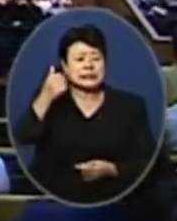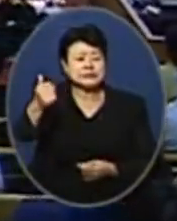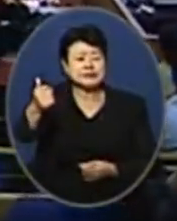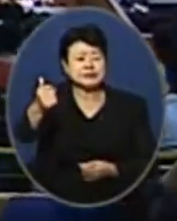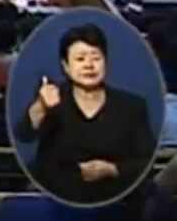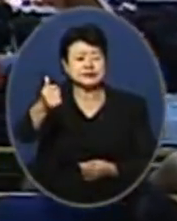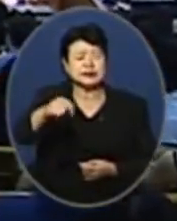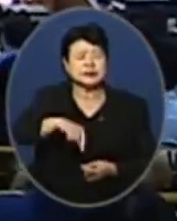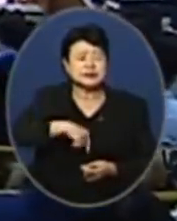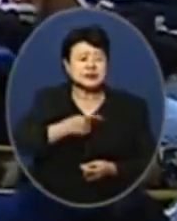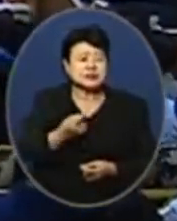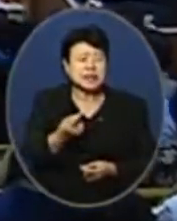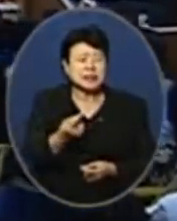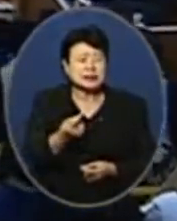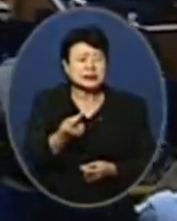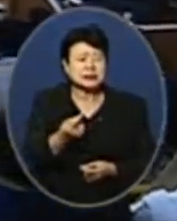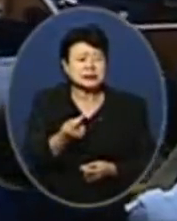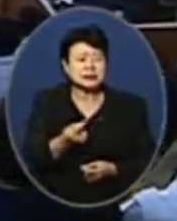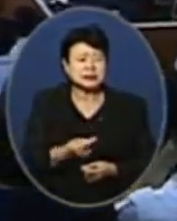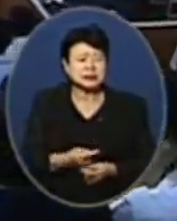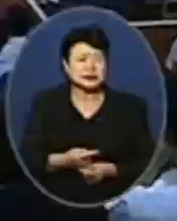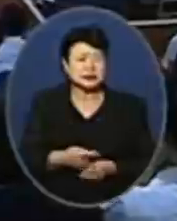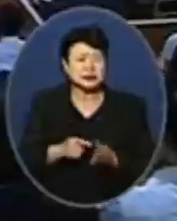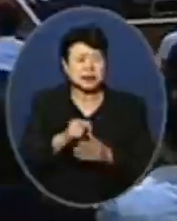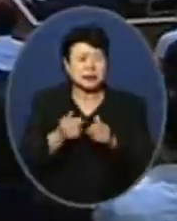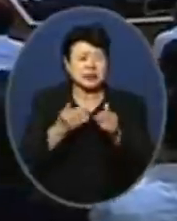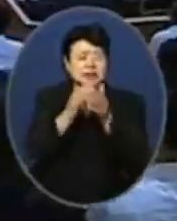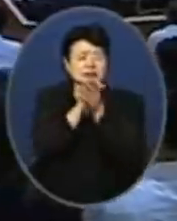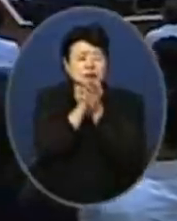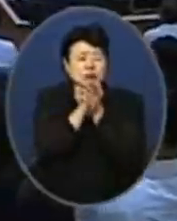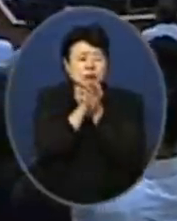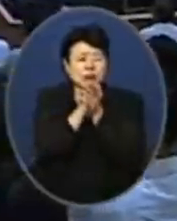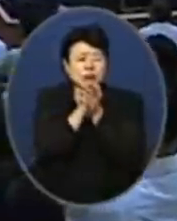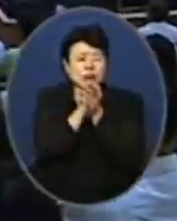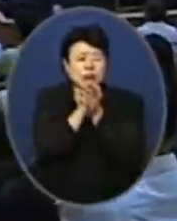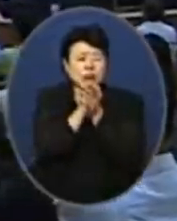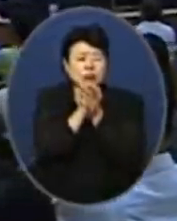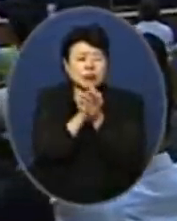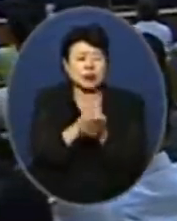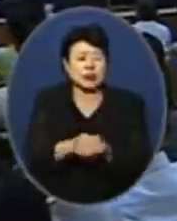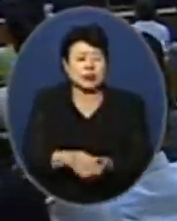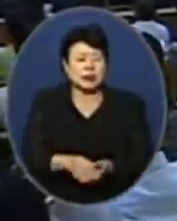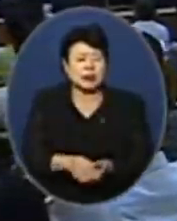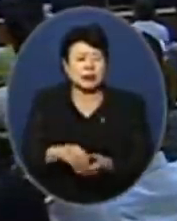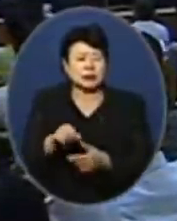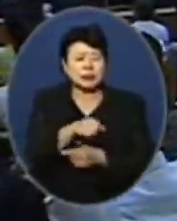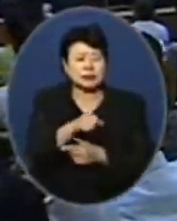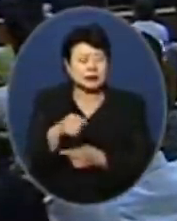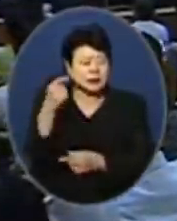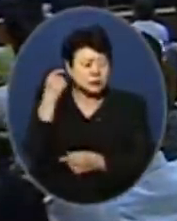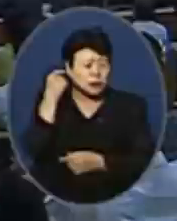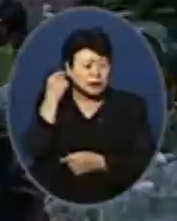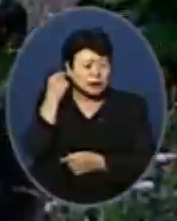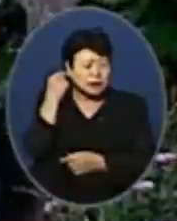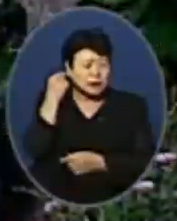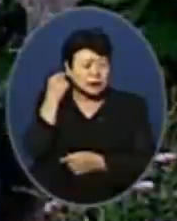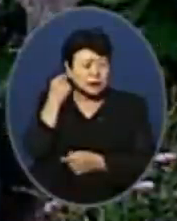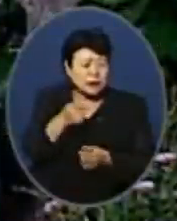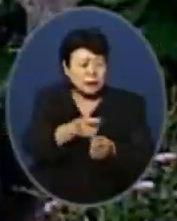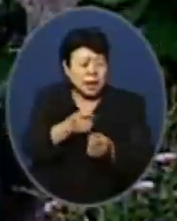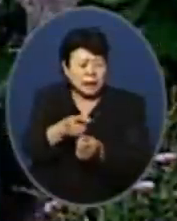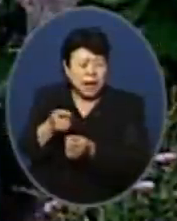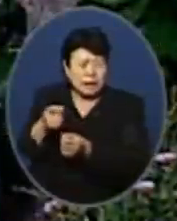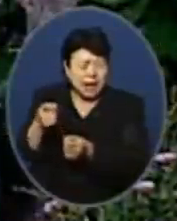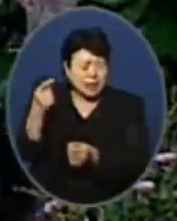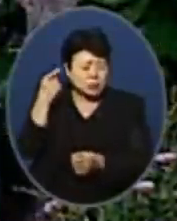목사님은 자신을 보호하는 하나님께 기도를 드립니다. 따그락 따그락 따그락 하는 방아쇠